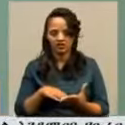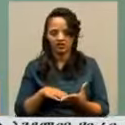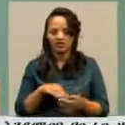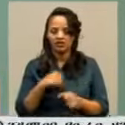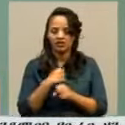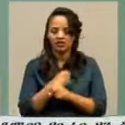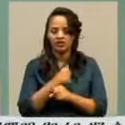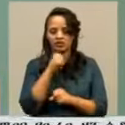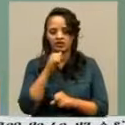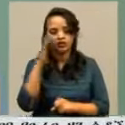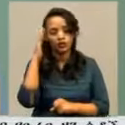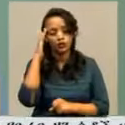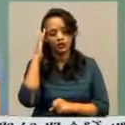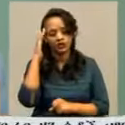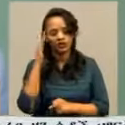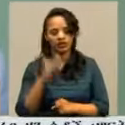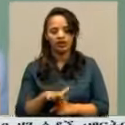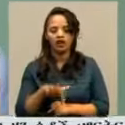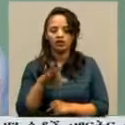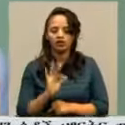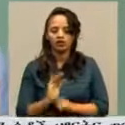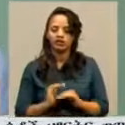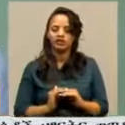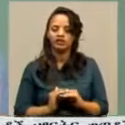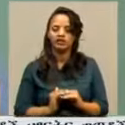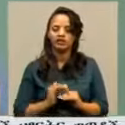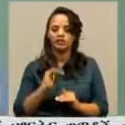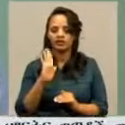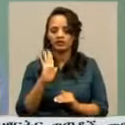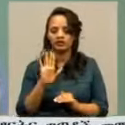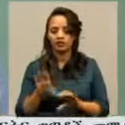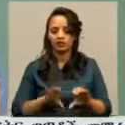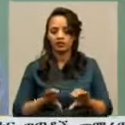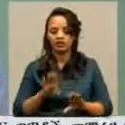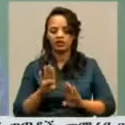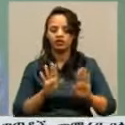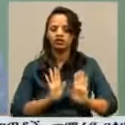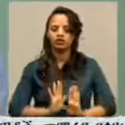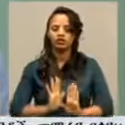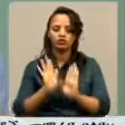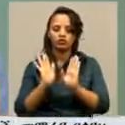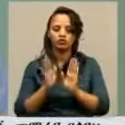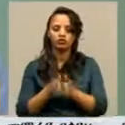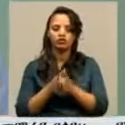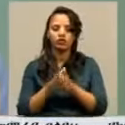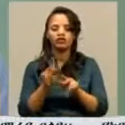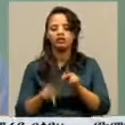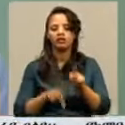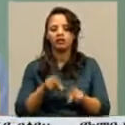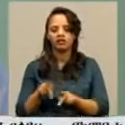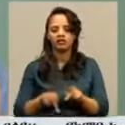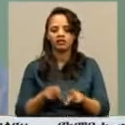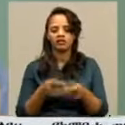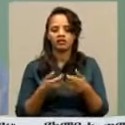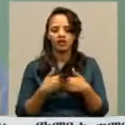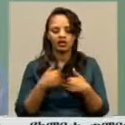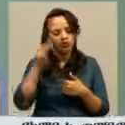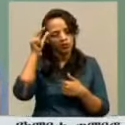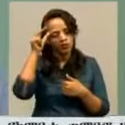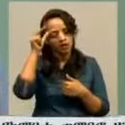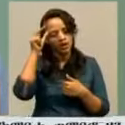ያለመስራት፣ እውቅና አግኝቶ የበለጠ እንዲፋፋ ከማድረግ አንጻር የራሱ የጉራጌ ማህበረሰብ ላለው ካልቸር